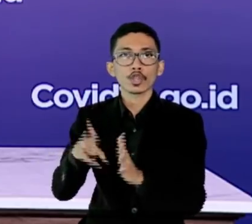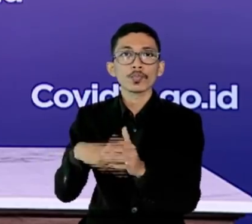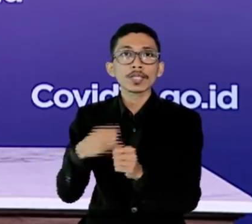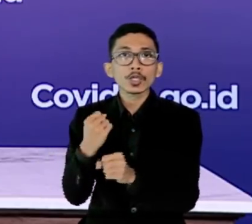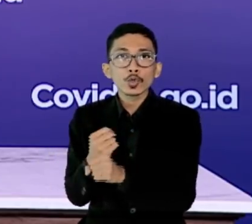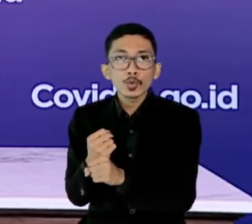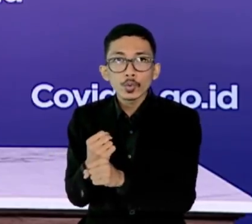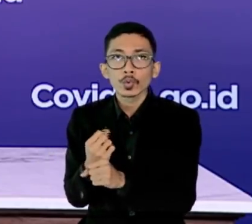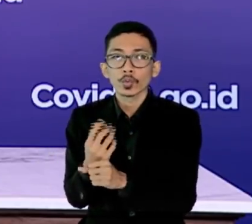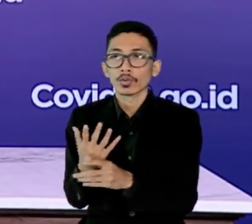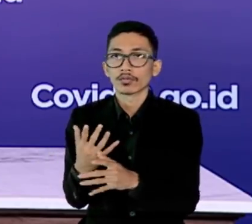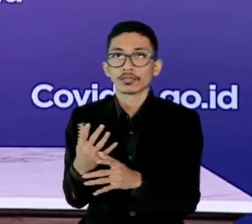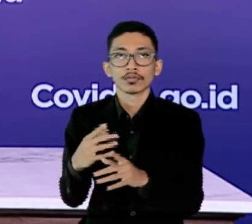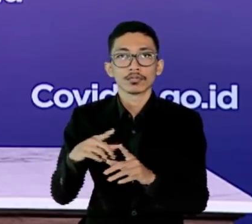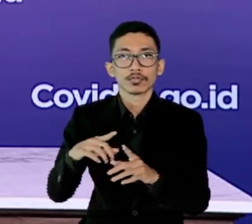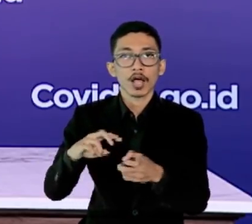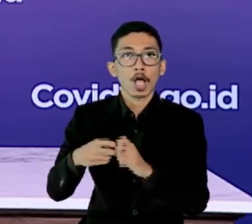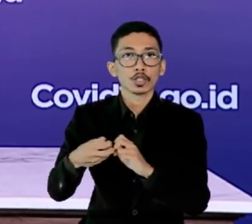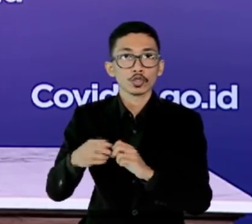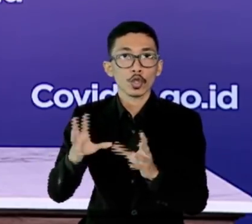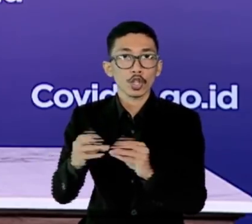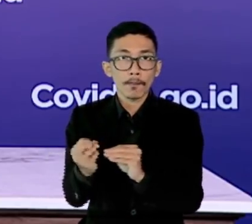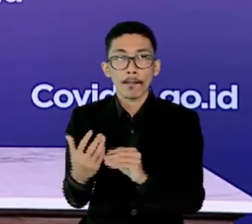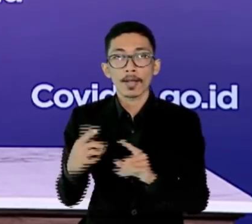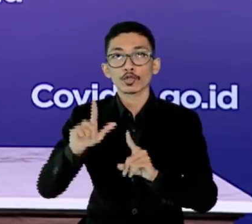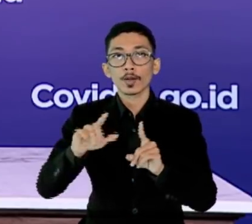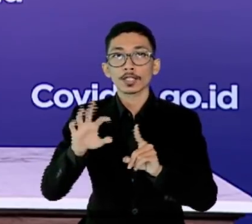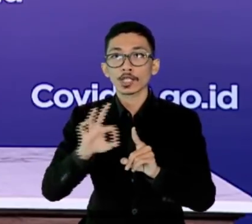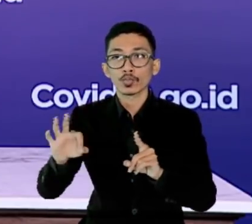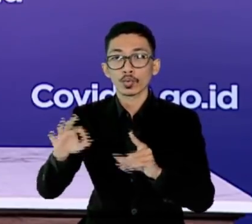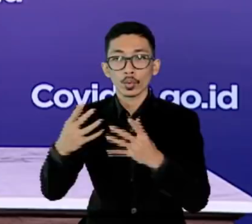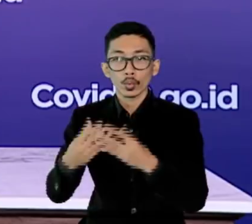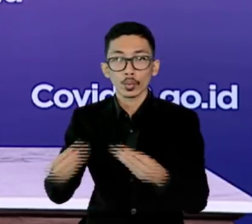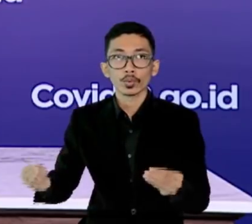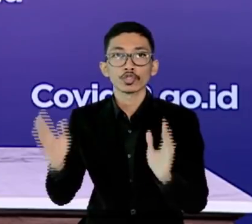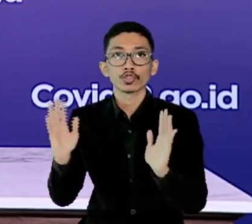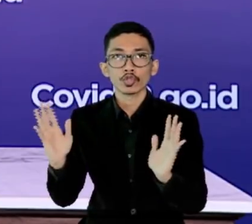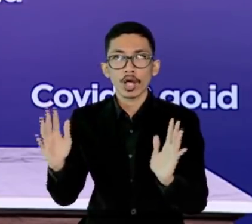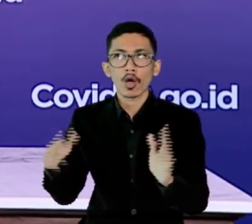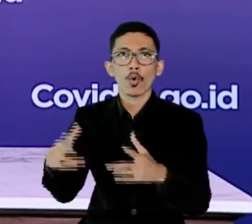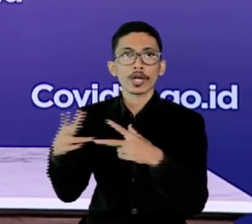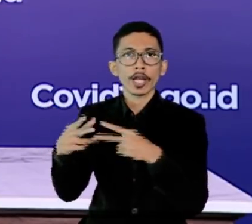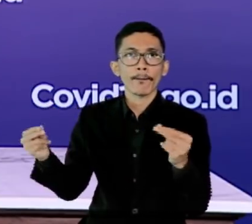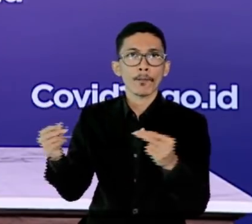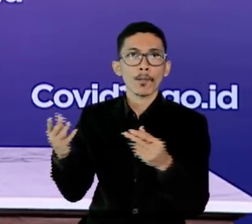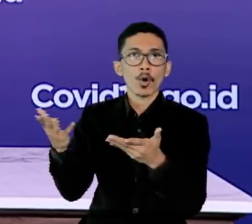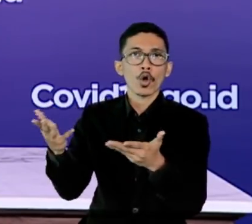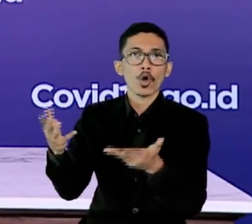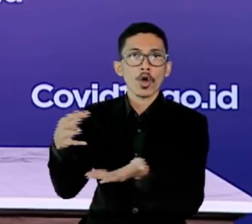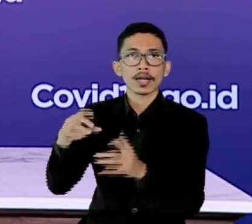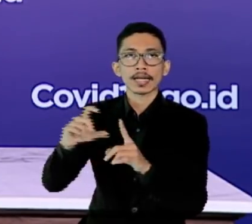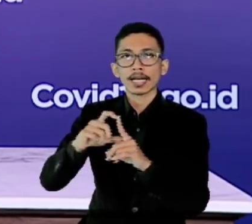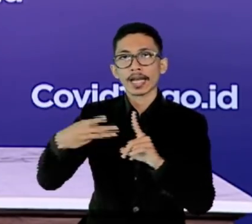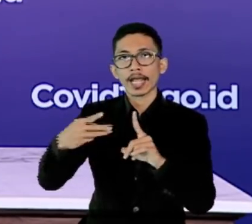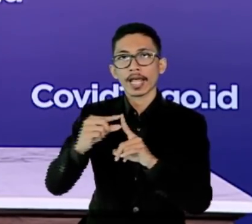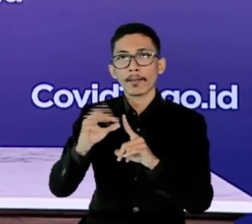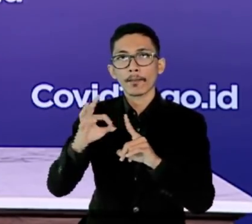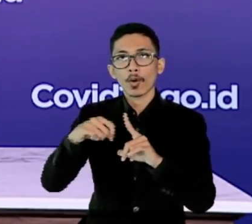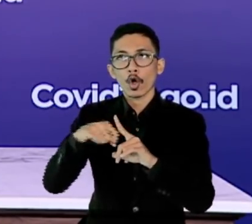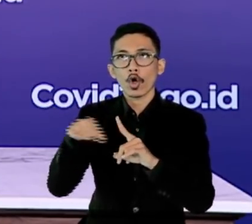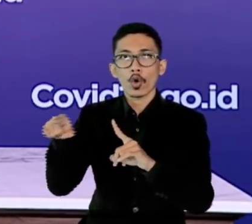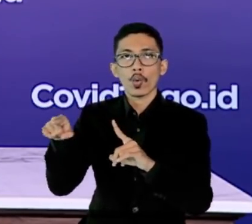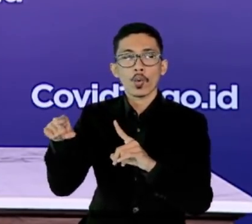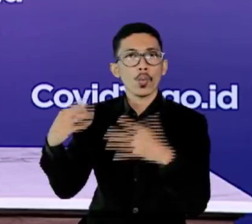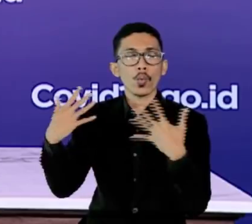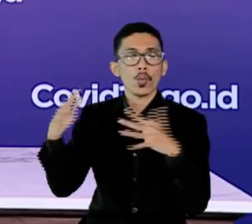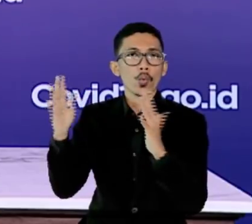sekitar 17.000 kasus. Saya apresiasi kepada Depok yang telah berupaya mensinkronisasi dan